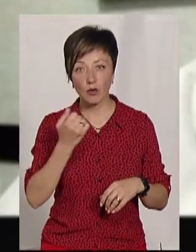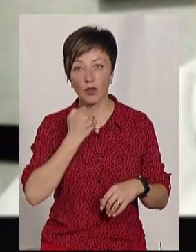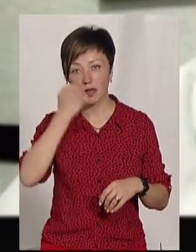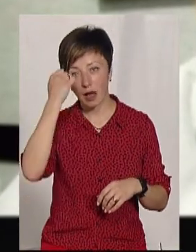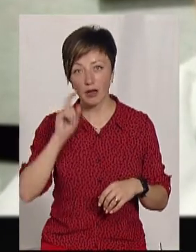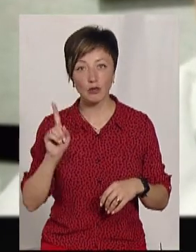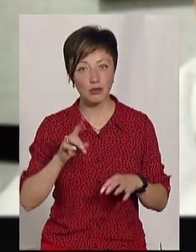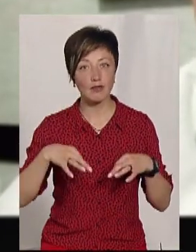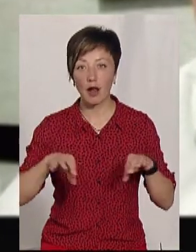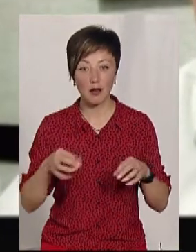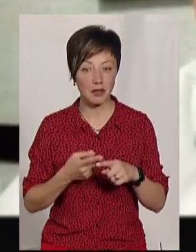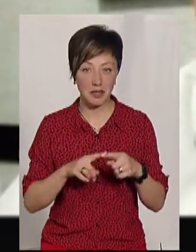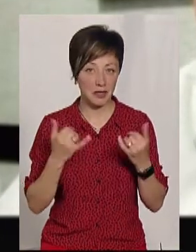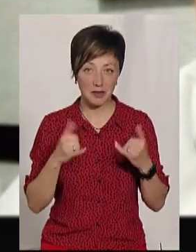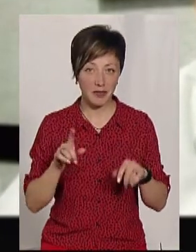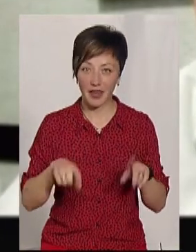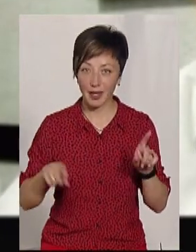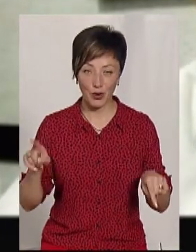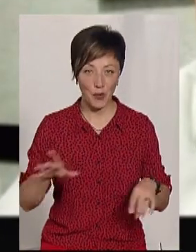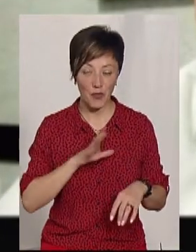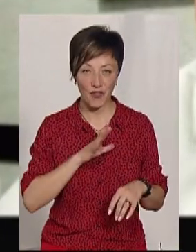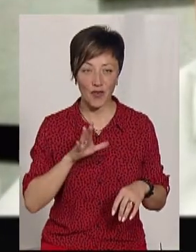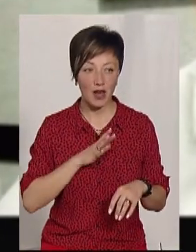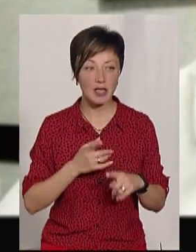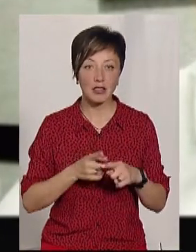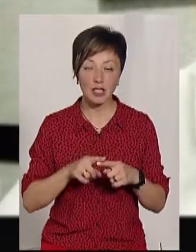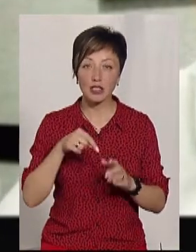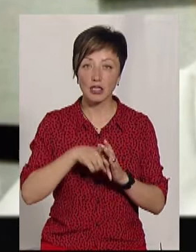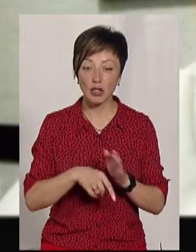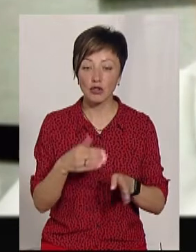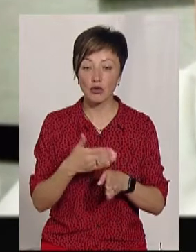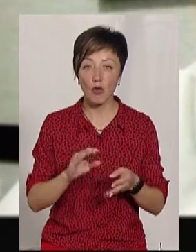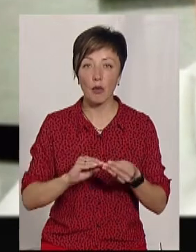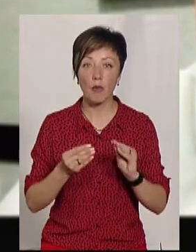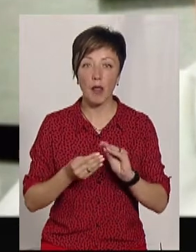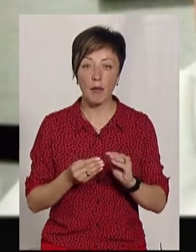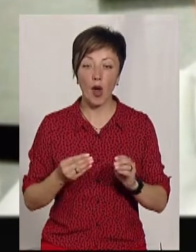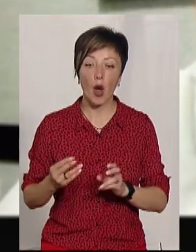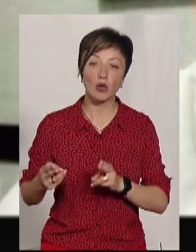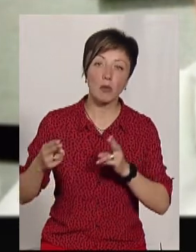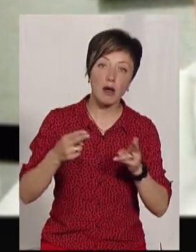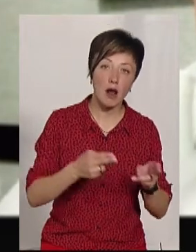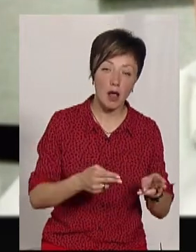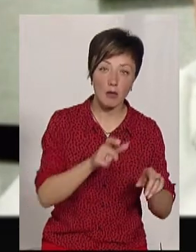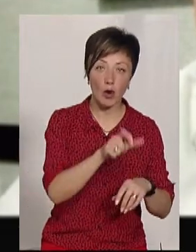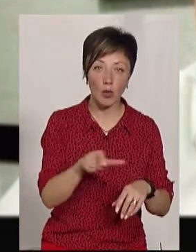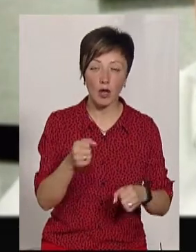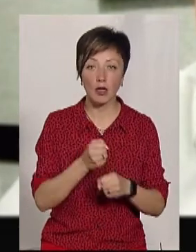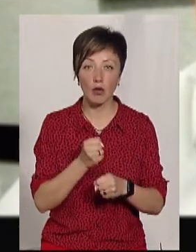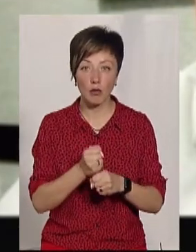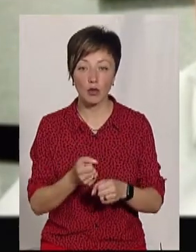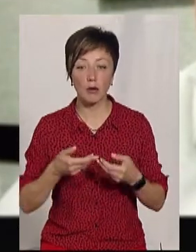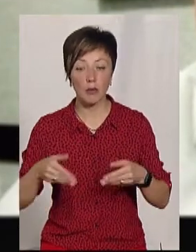дякують за щось в транспорті. Таке насправді дуже рідко буває. От це значить, що часткова проблема з добиранням людей на роботу